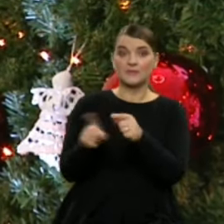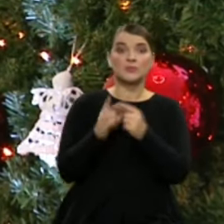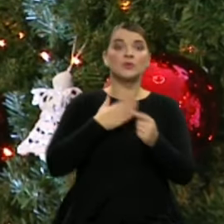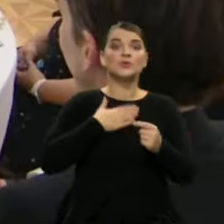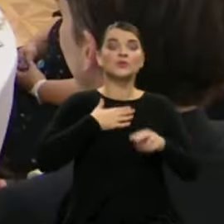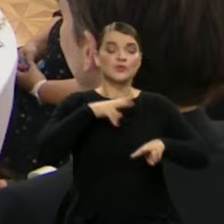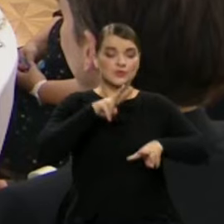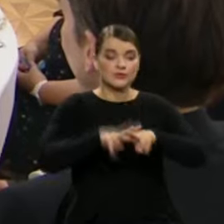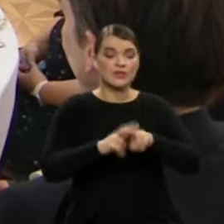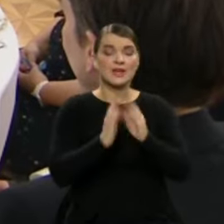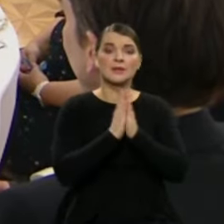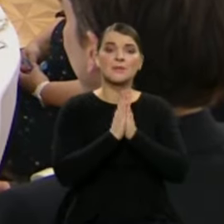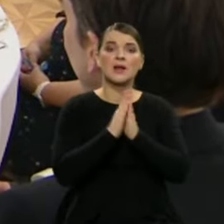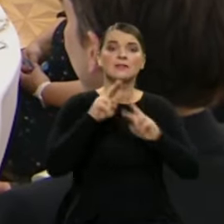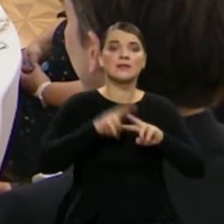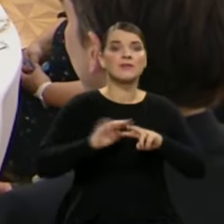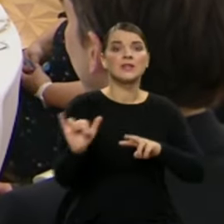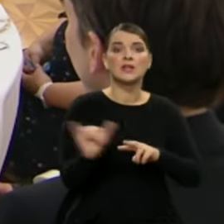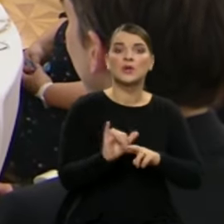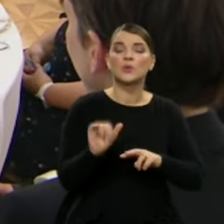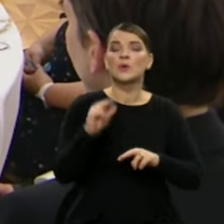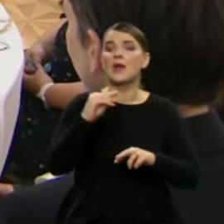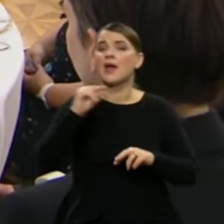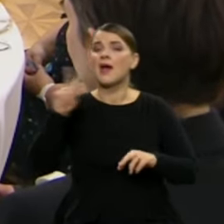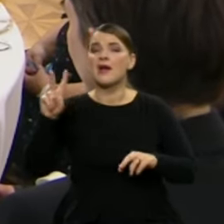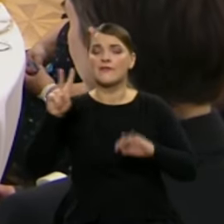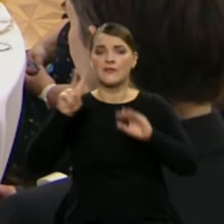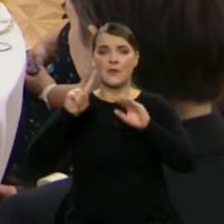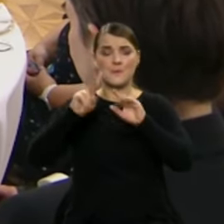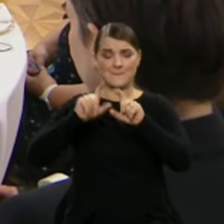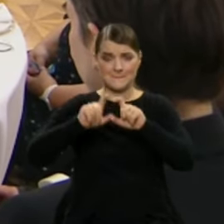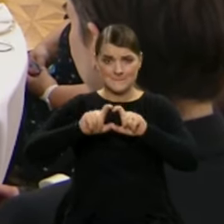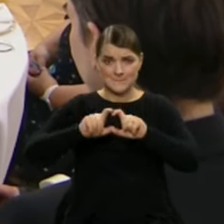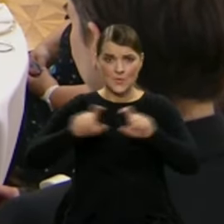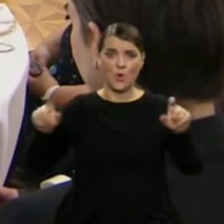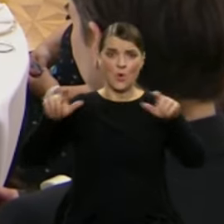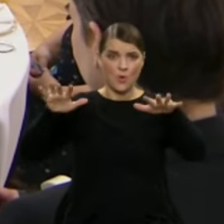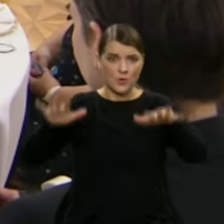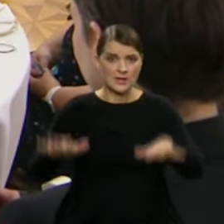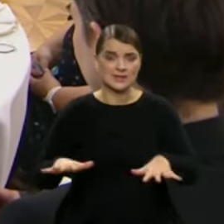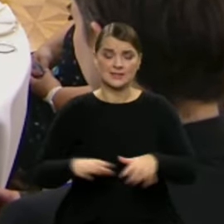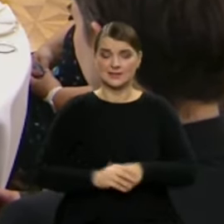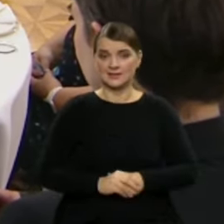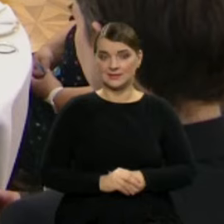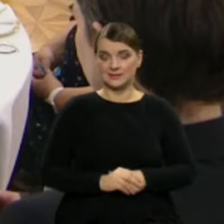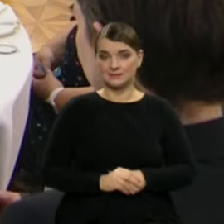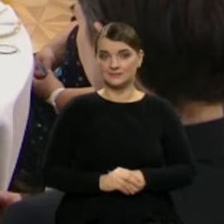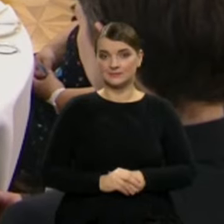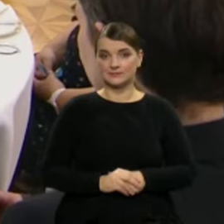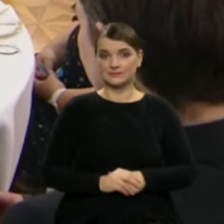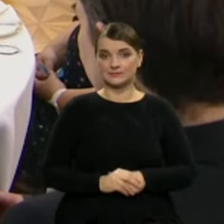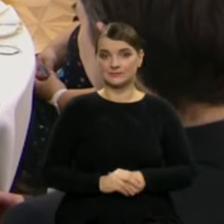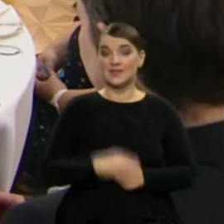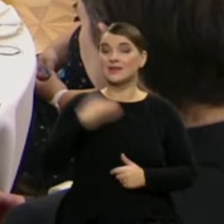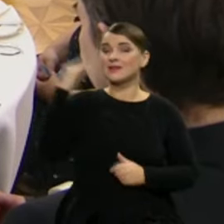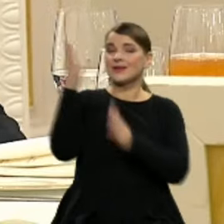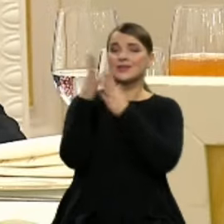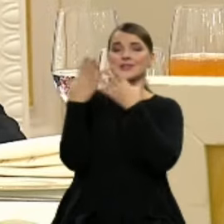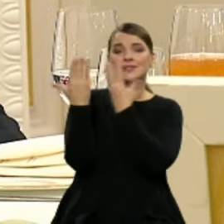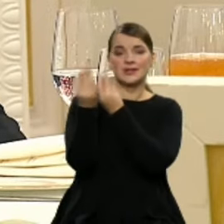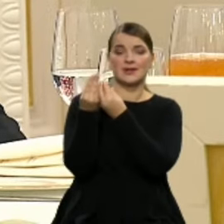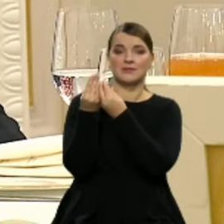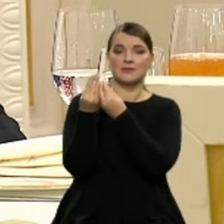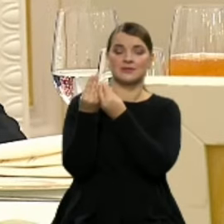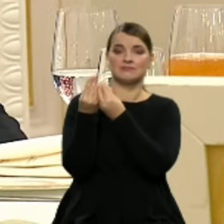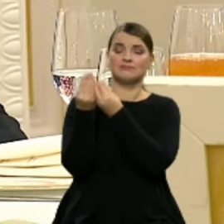maldos vietomis, tikromis Evangelijos mokyklomis ir mažomis namų bažnyčiomis. Šventojo Nazareto šeimą.